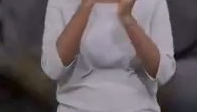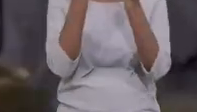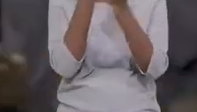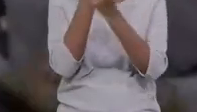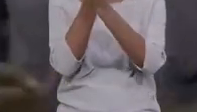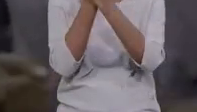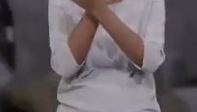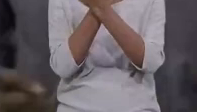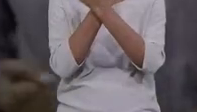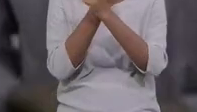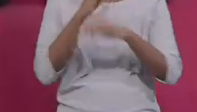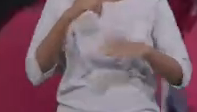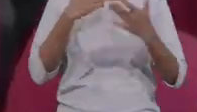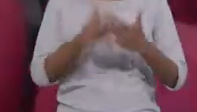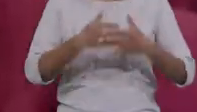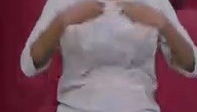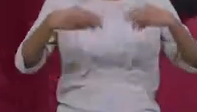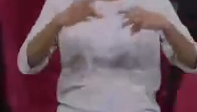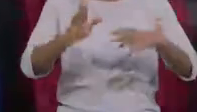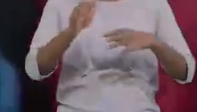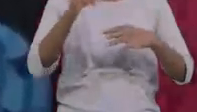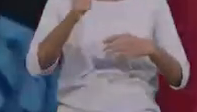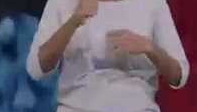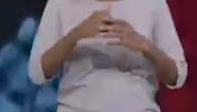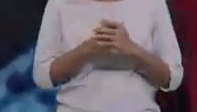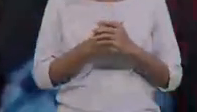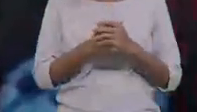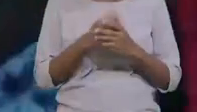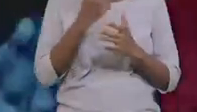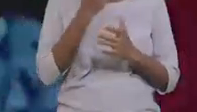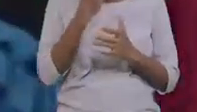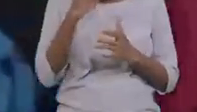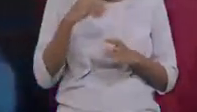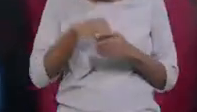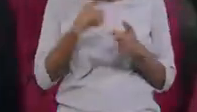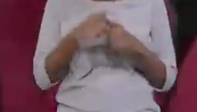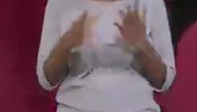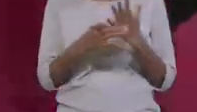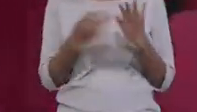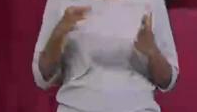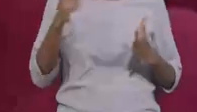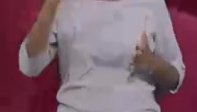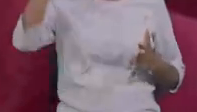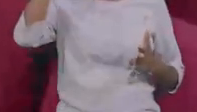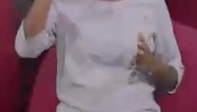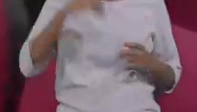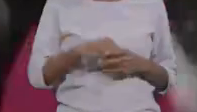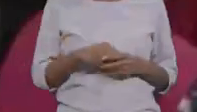Les liens de la servitude en te vendant entre les mains d'un